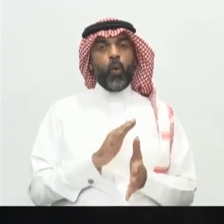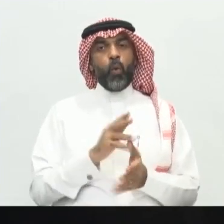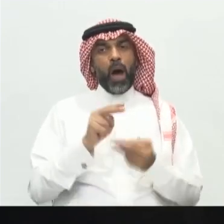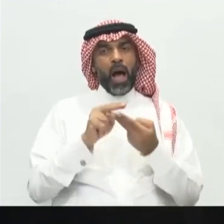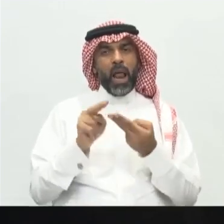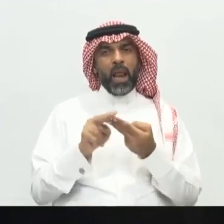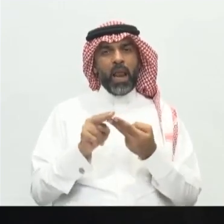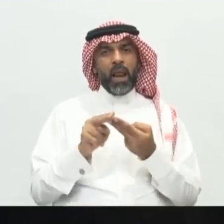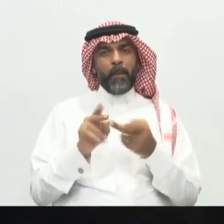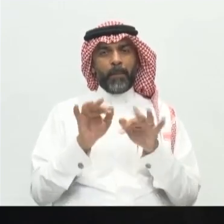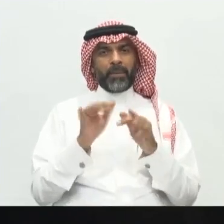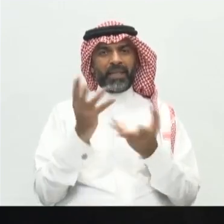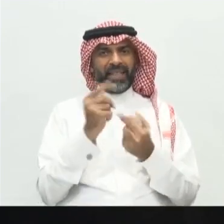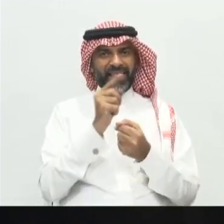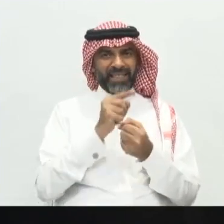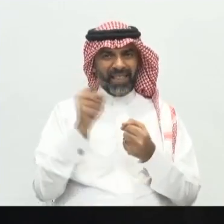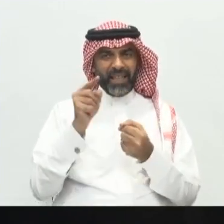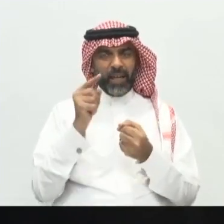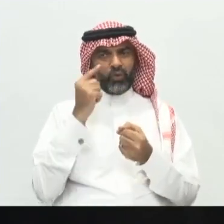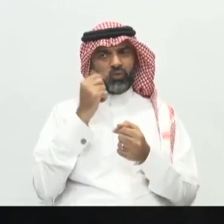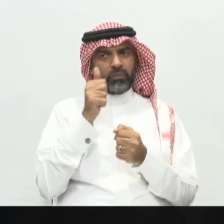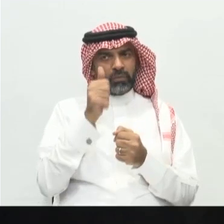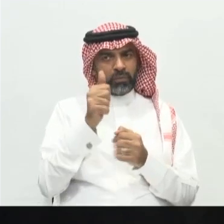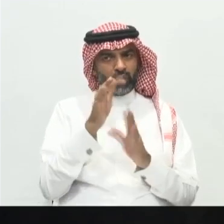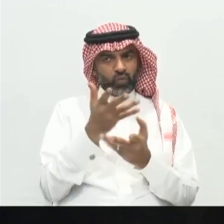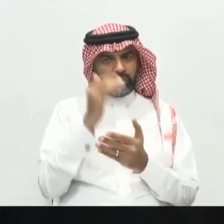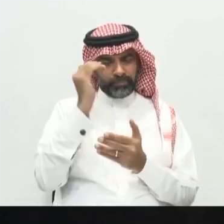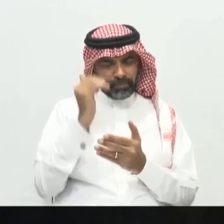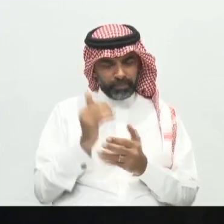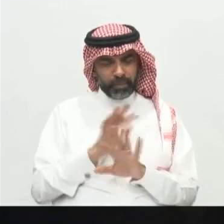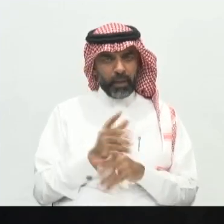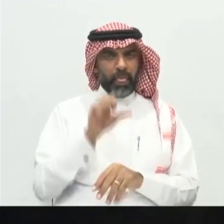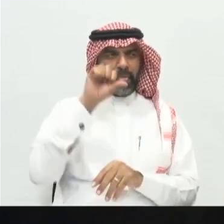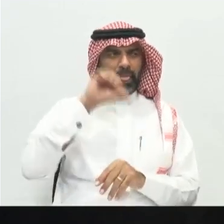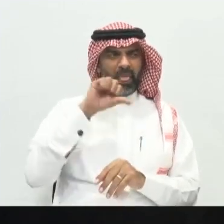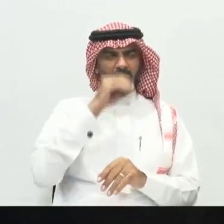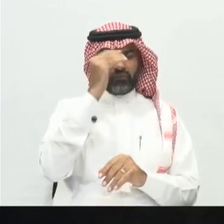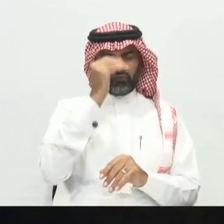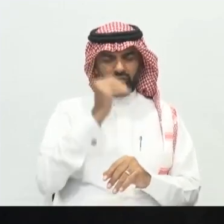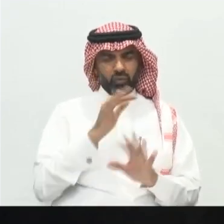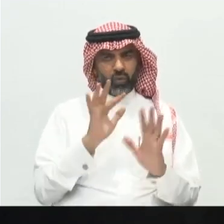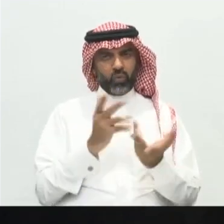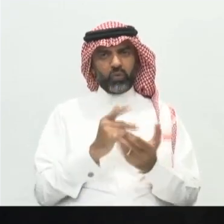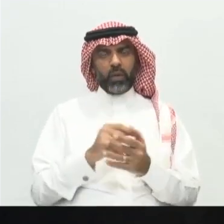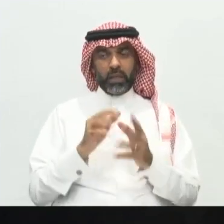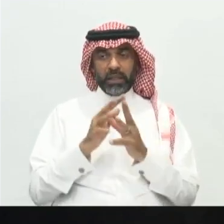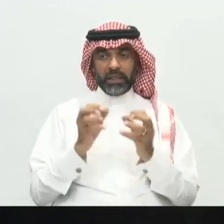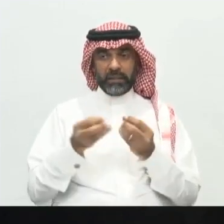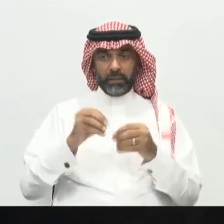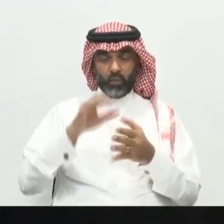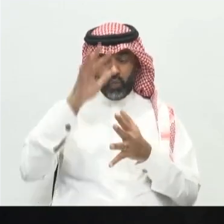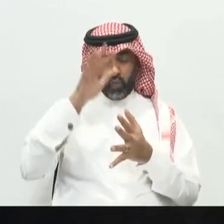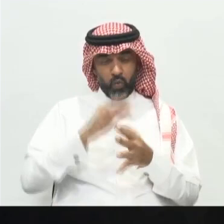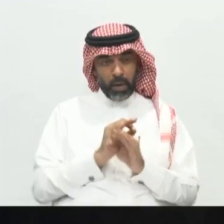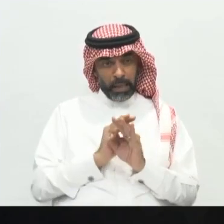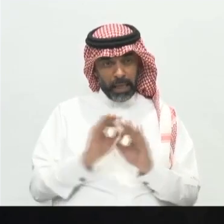وخوارزم برمجه الاعداد الصحيحه بعد الانتهاء من عمل هذا التقرير وكتابه جميع التفاصيل نقوم بارساله او